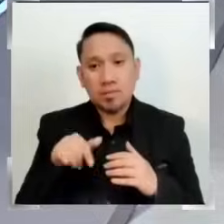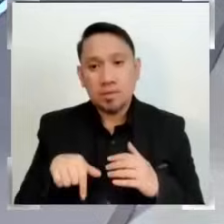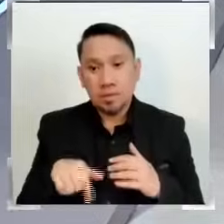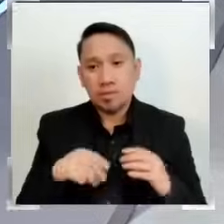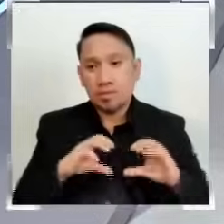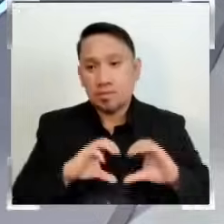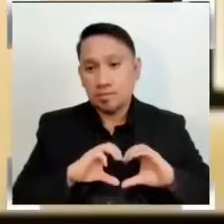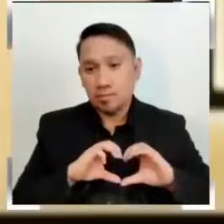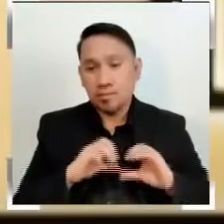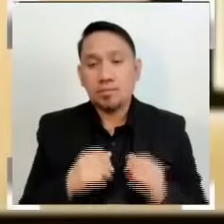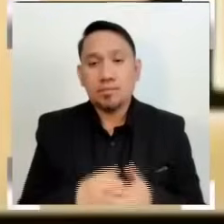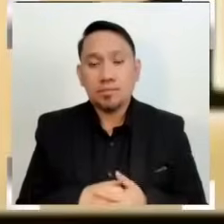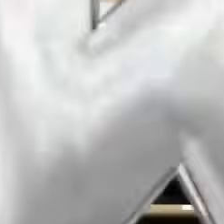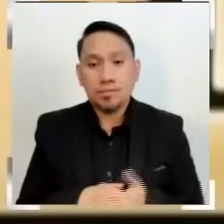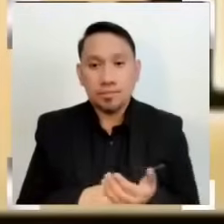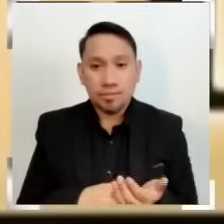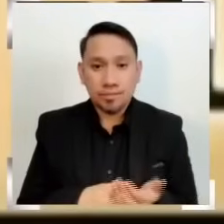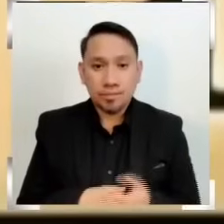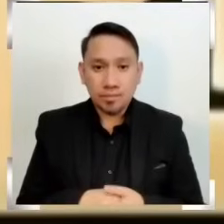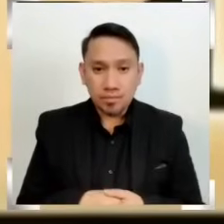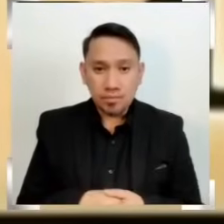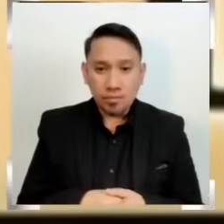si Marizo Mali.